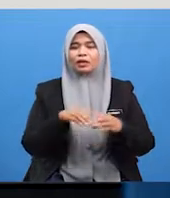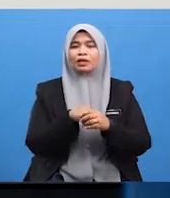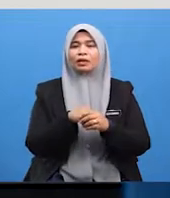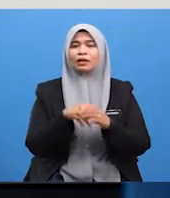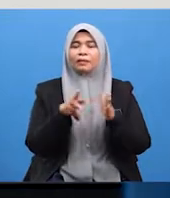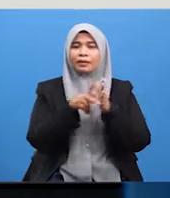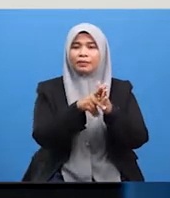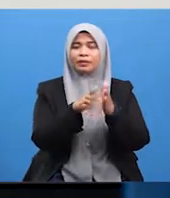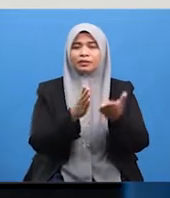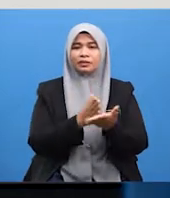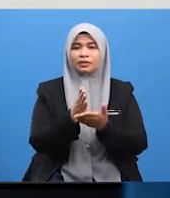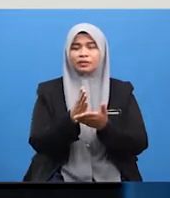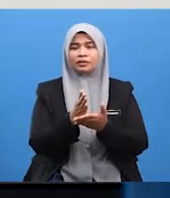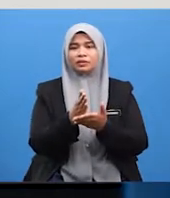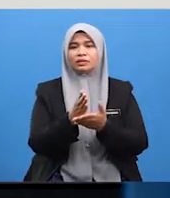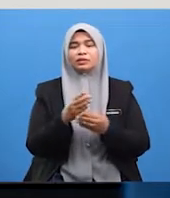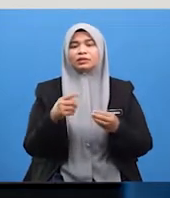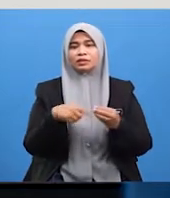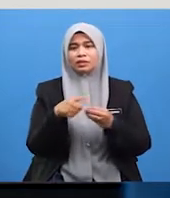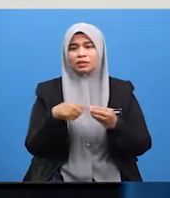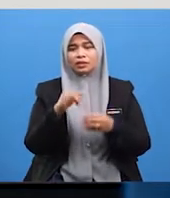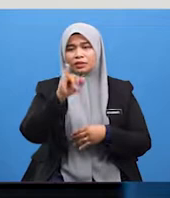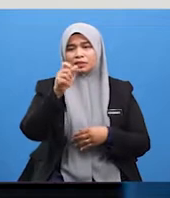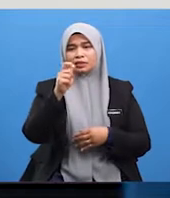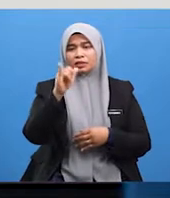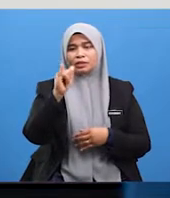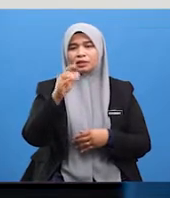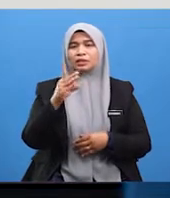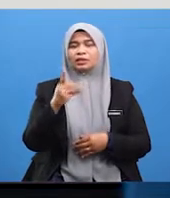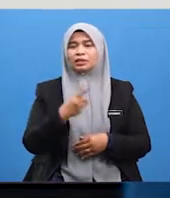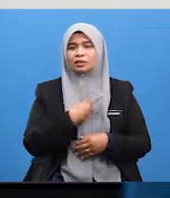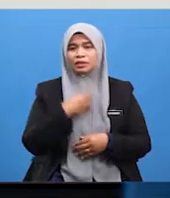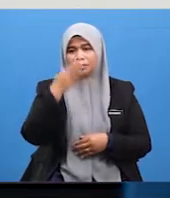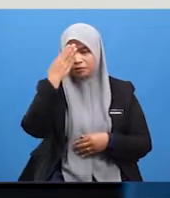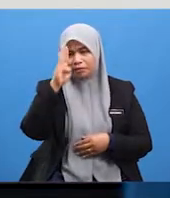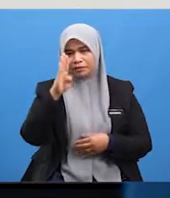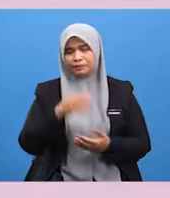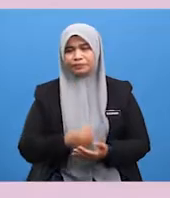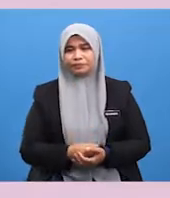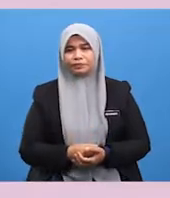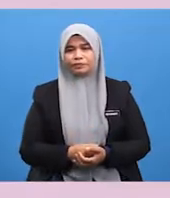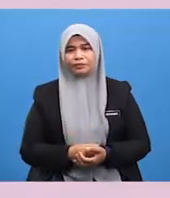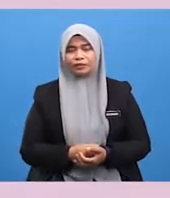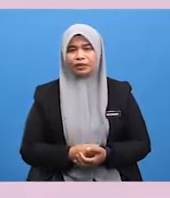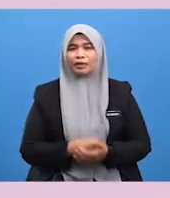yang seterusnya mengenai jati diri bijak melalui watak Tun Perak. Baiklah pelajar,